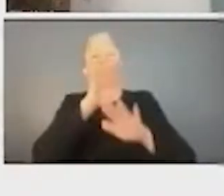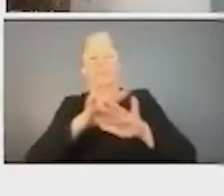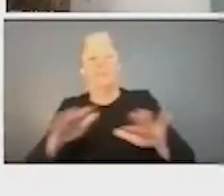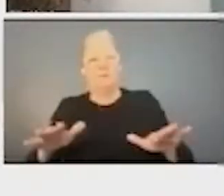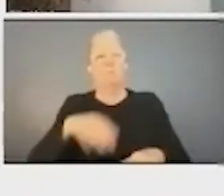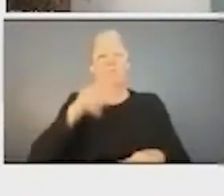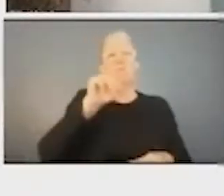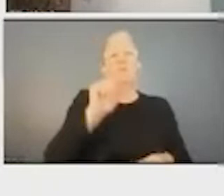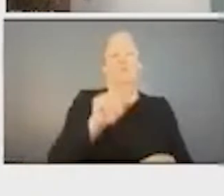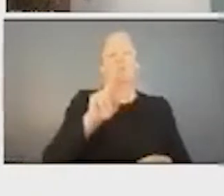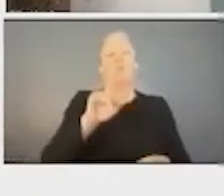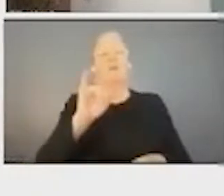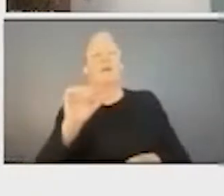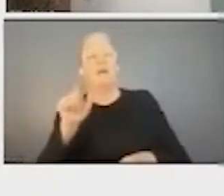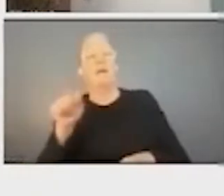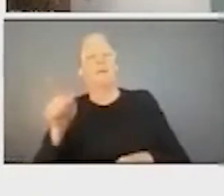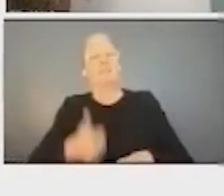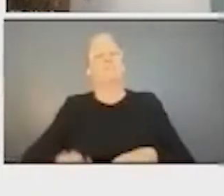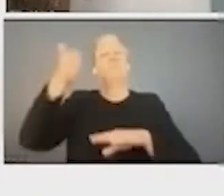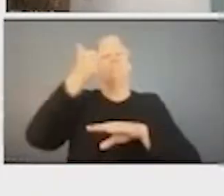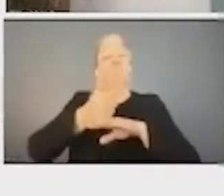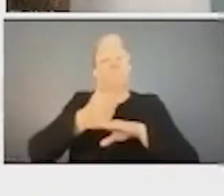وماريا شولتز